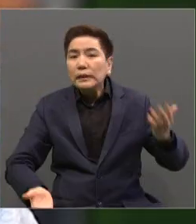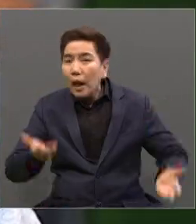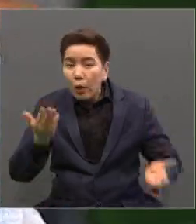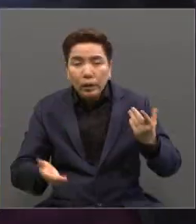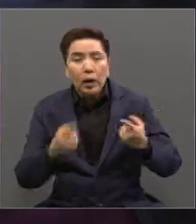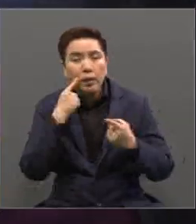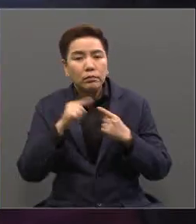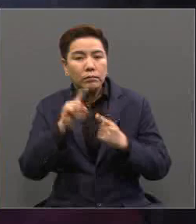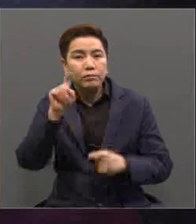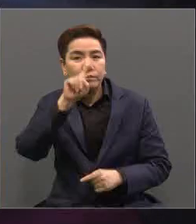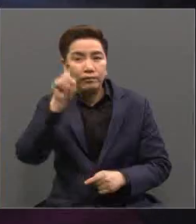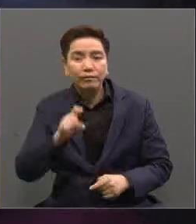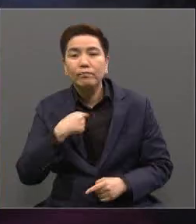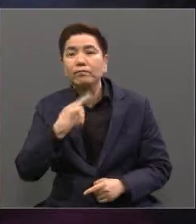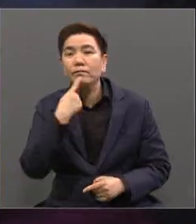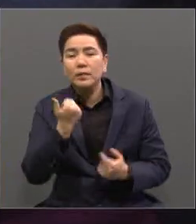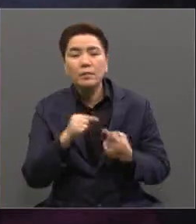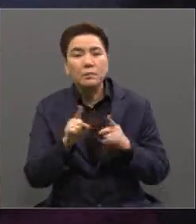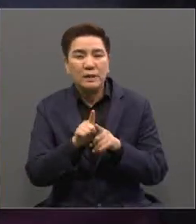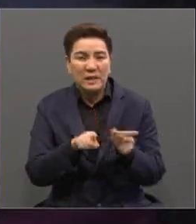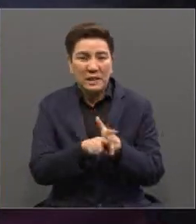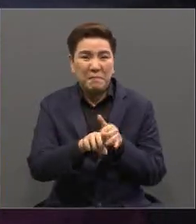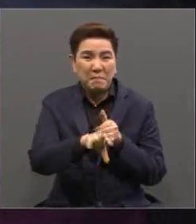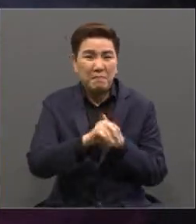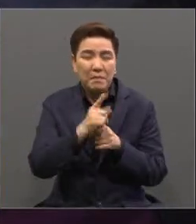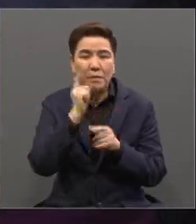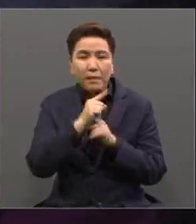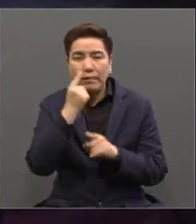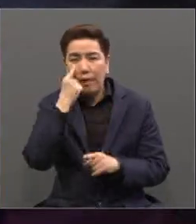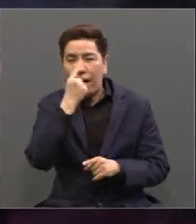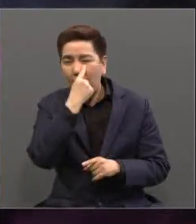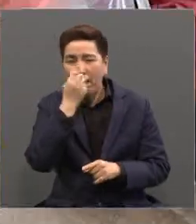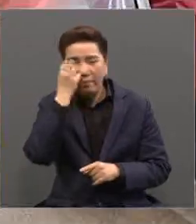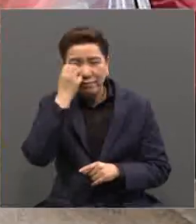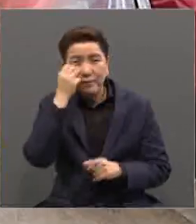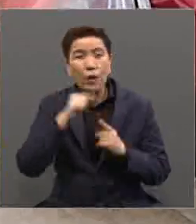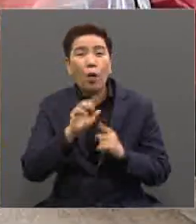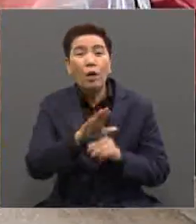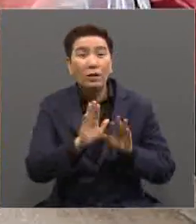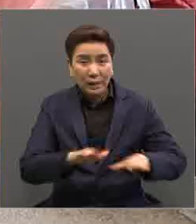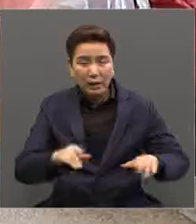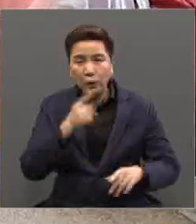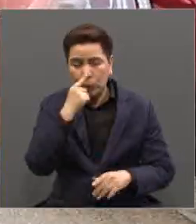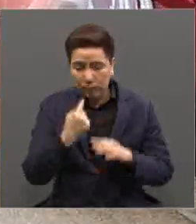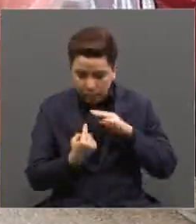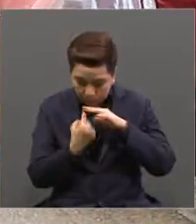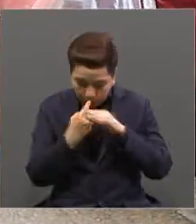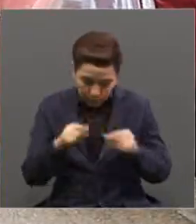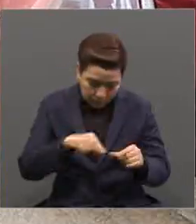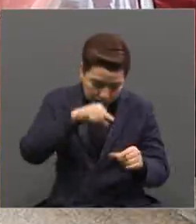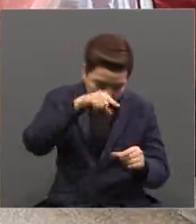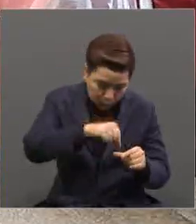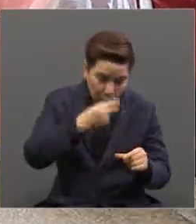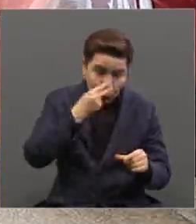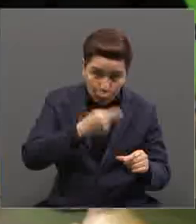สงสัยอย่างเช่นที่เมื่อสักครู่คุณหมอบอกถ้าเป็นสายพันธุ์ใหม่เนี่ยมันจะมีเรื่องเยื่อบุตาอักเสบโดยเฉพาะในเด็กให้รีบตรวจ atkทันทีนะ